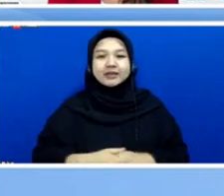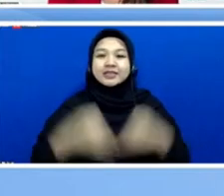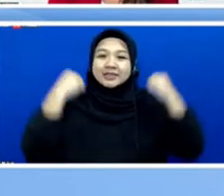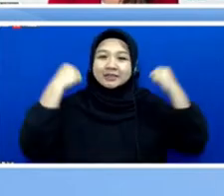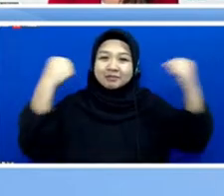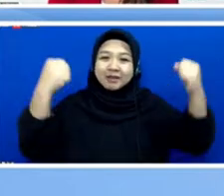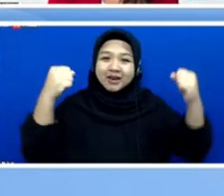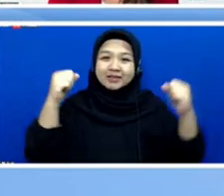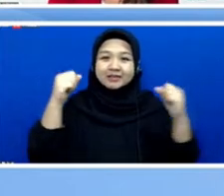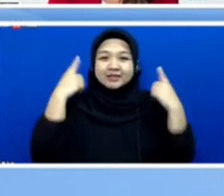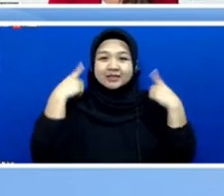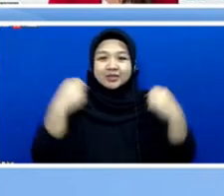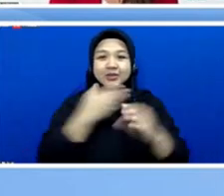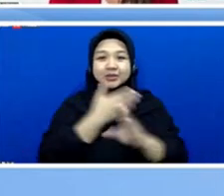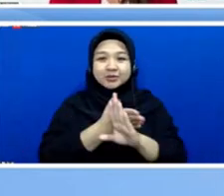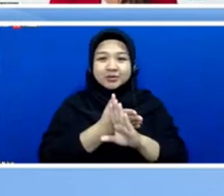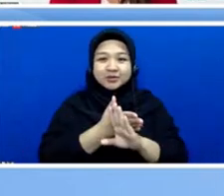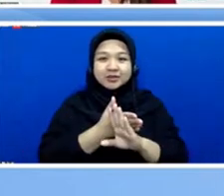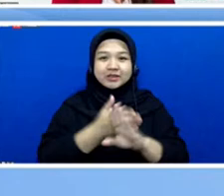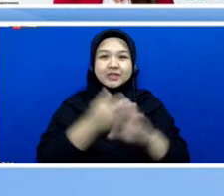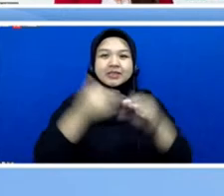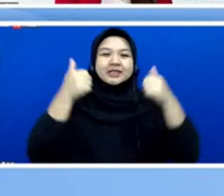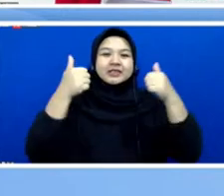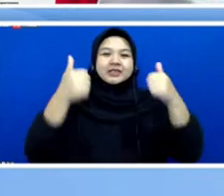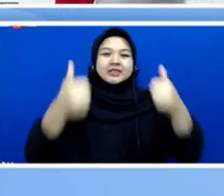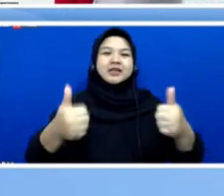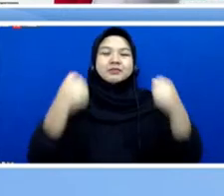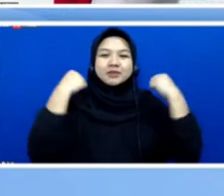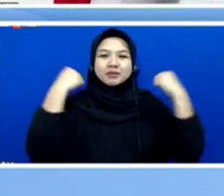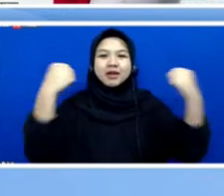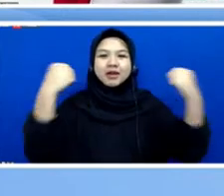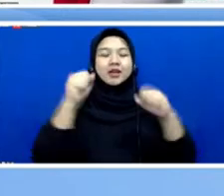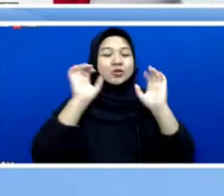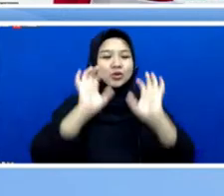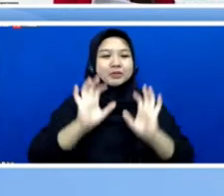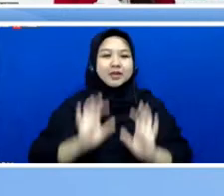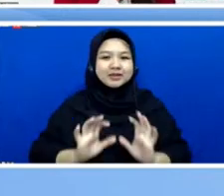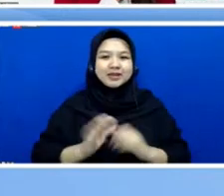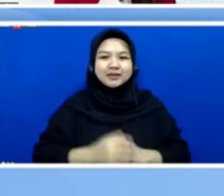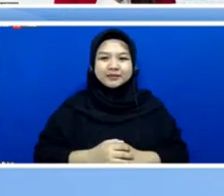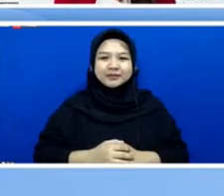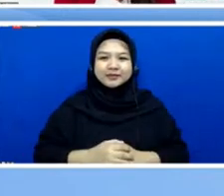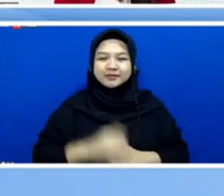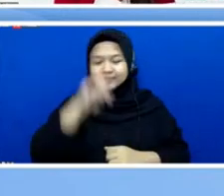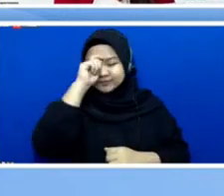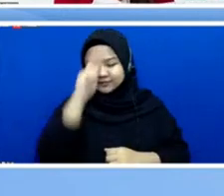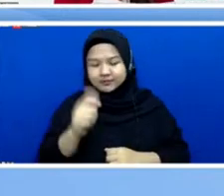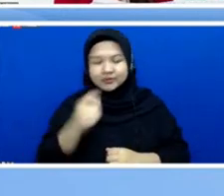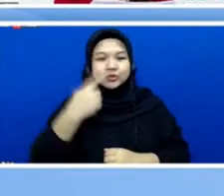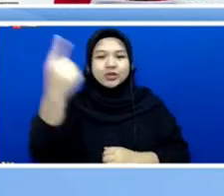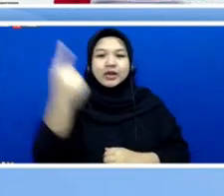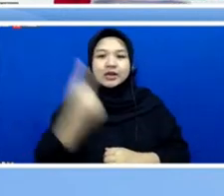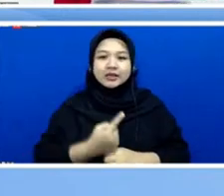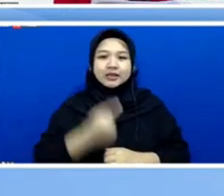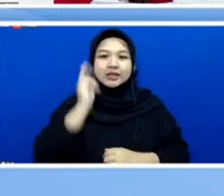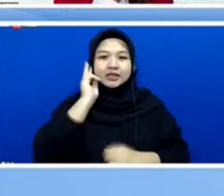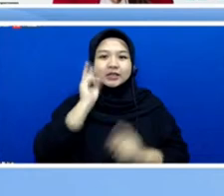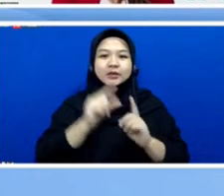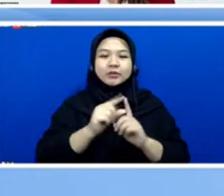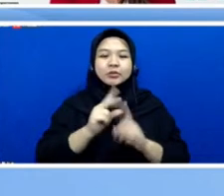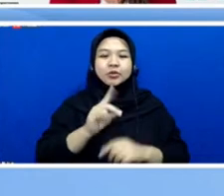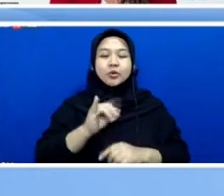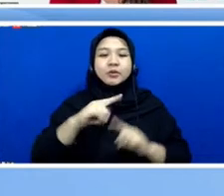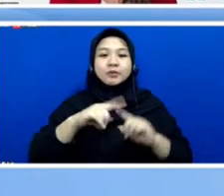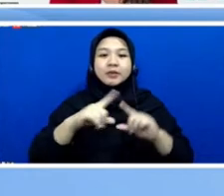Timur. Siap. Siap, semangat ya, Pak. Luar biasa. Dan juga kami hormati, ini sudah hadir Ibu Britania Astari, selaku kontributor